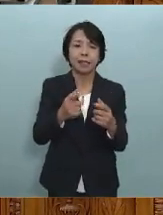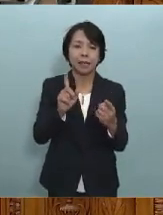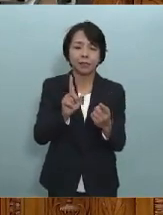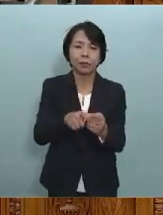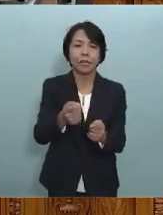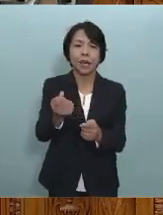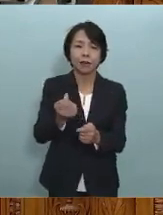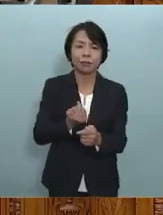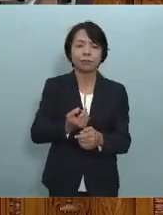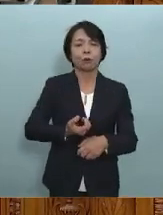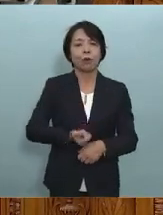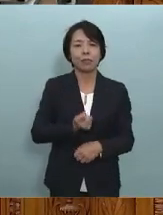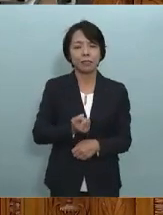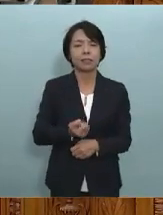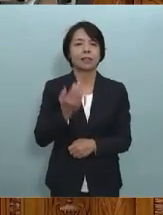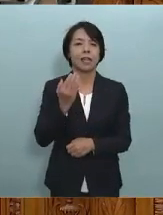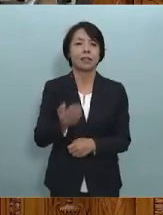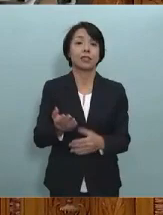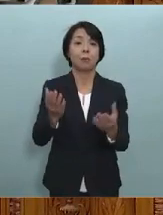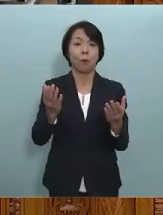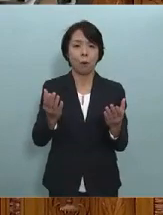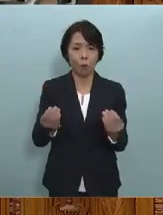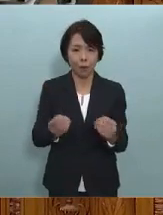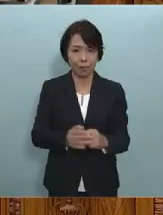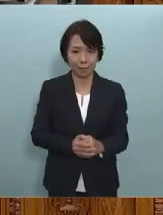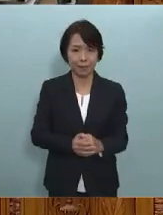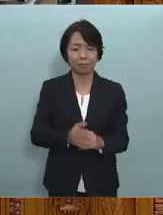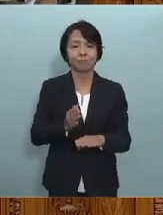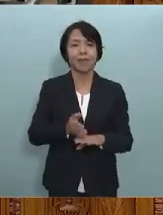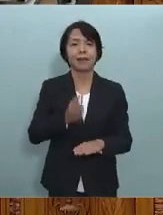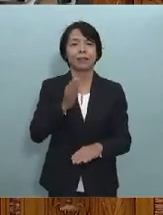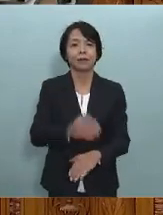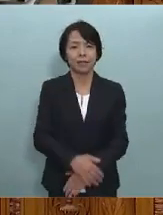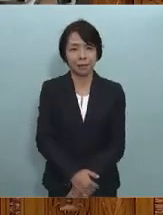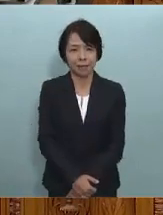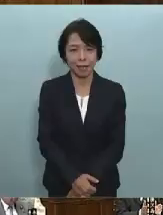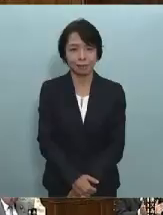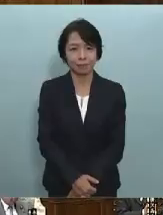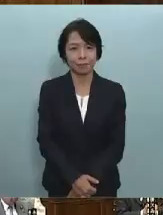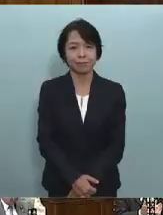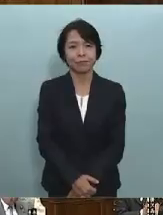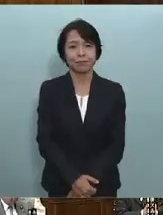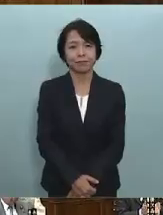代表質問を終わりますご清聴誠にありがとうございまし